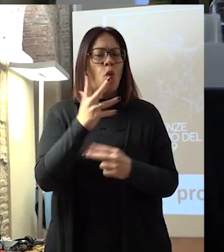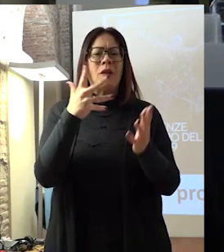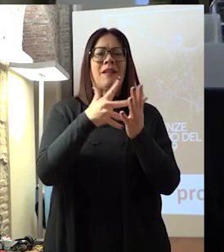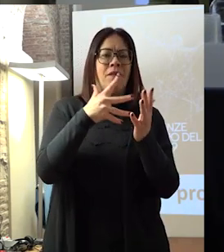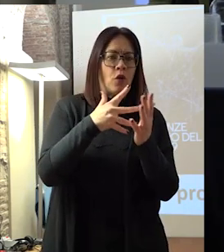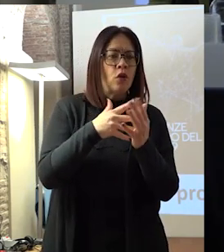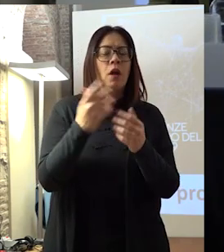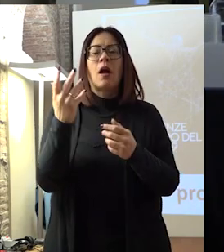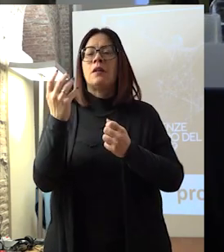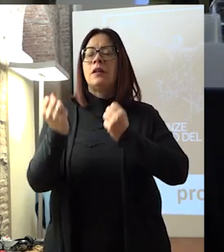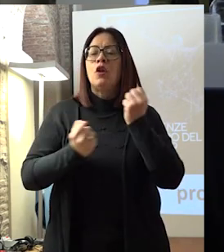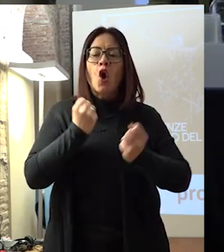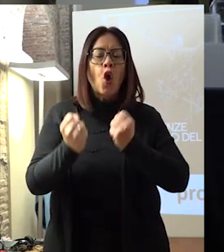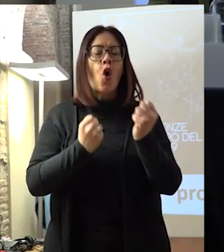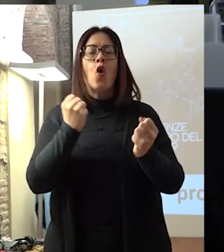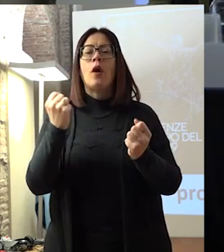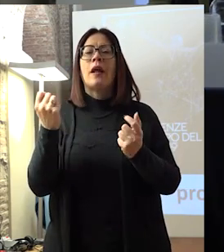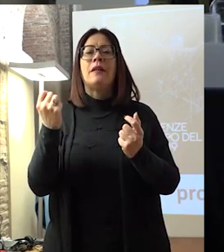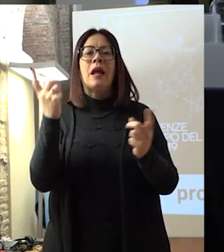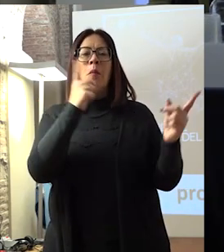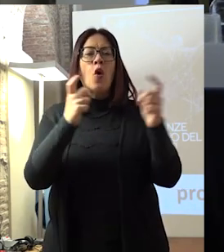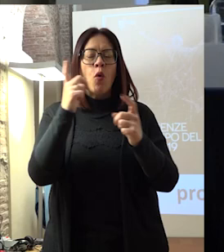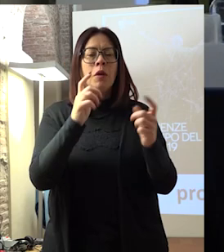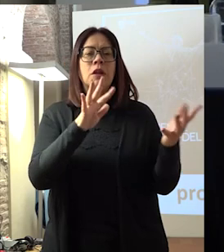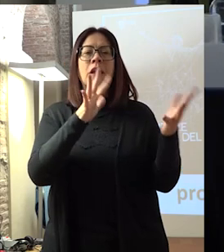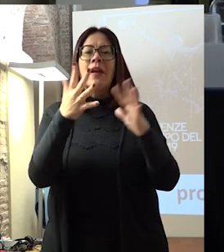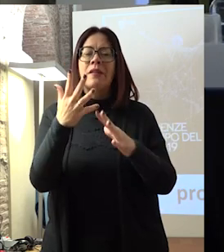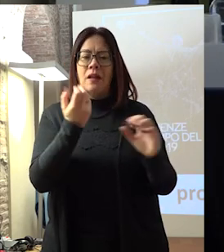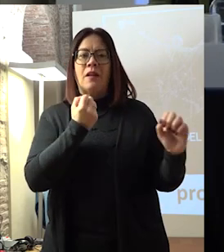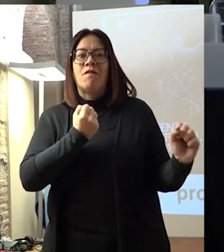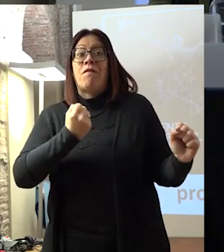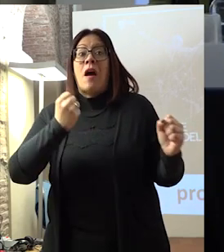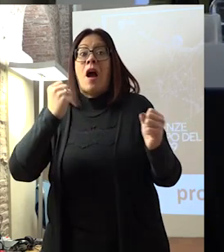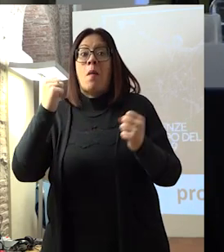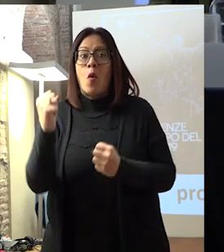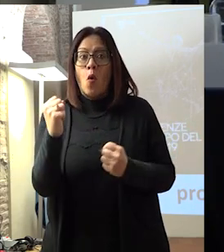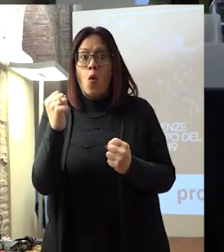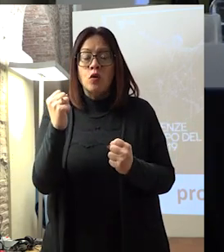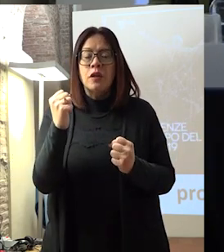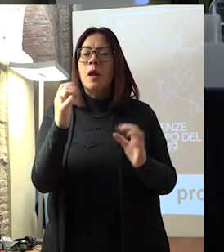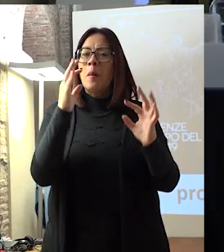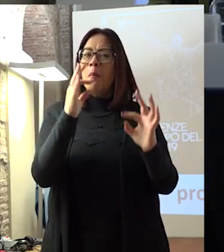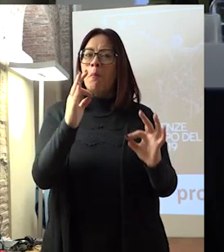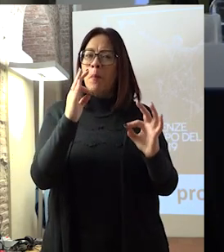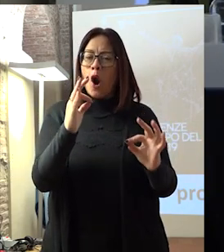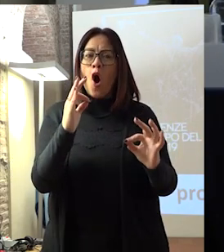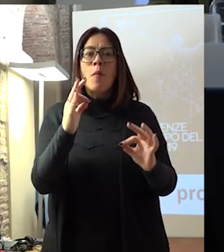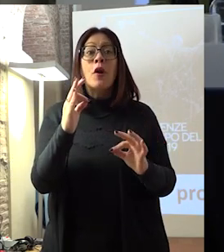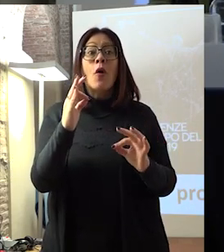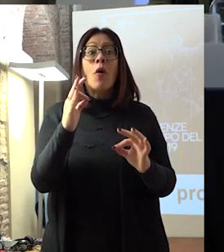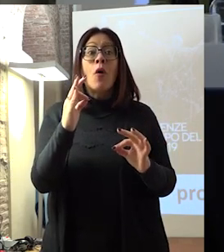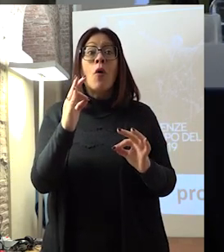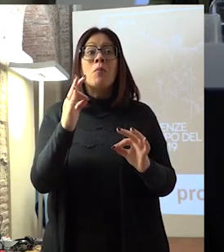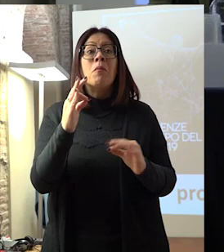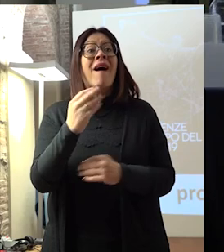di tormento, di dolore, e sono diventati grandi e indimenticabili non nonostante